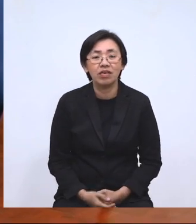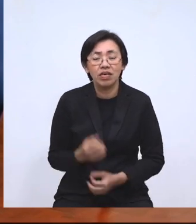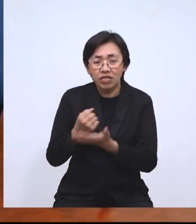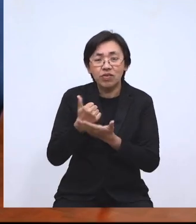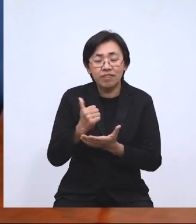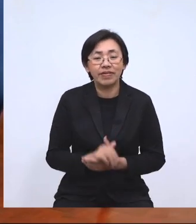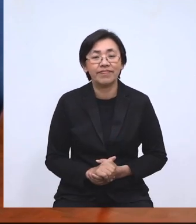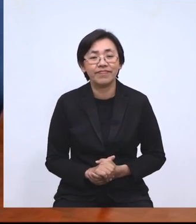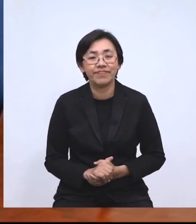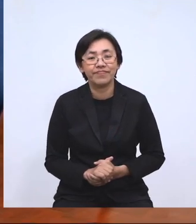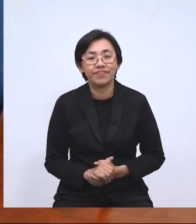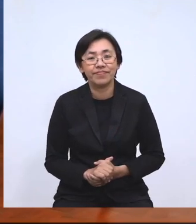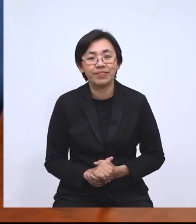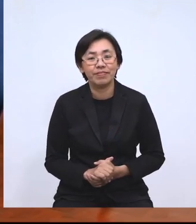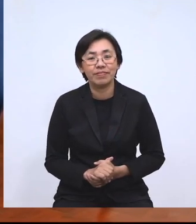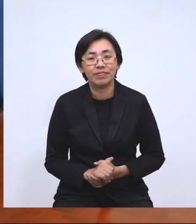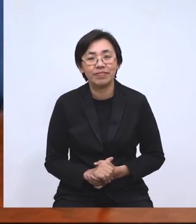ยครูหวานได้ไหมได้ไหมครับ